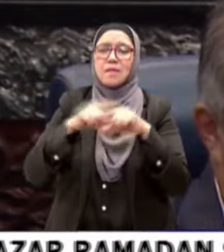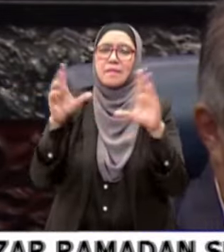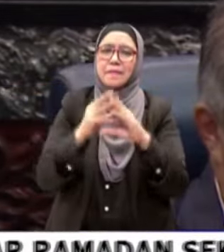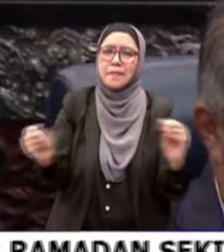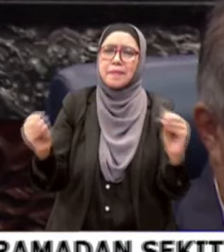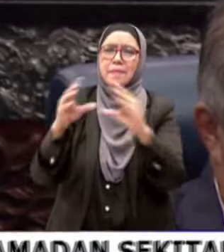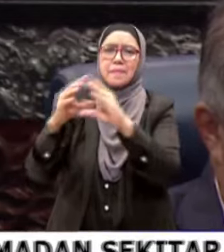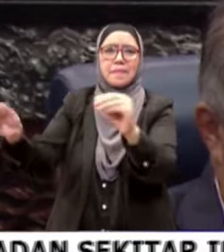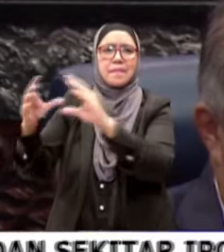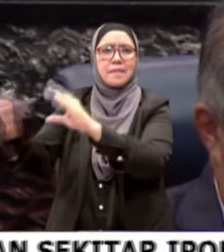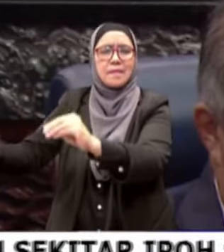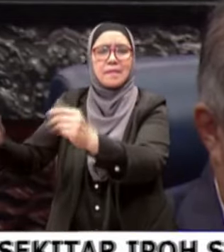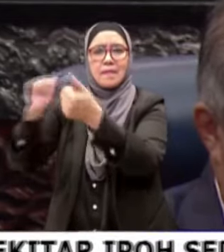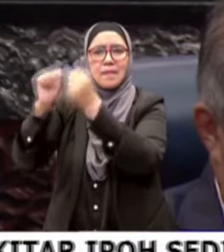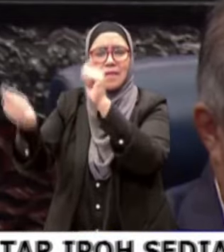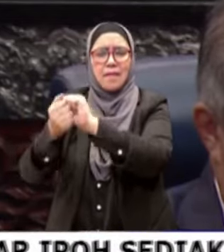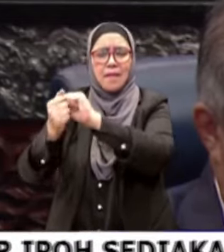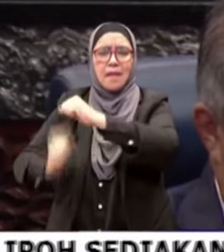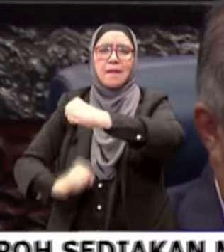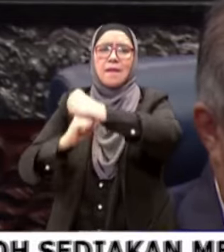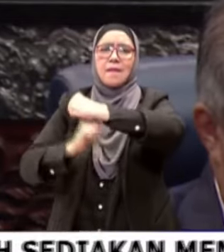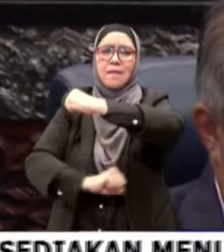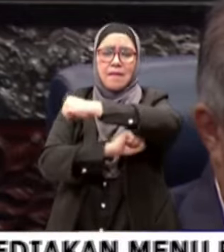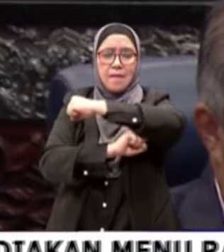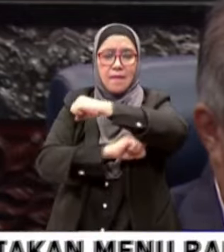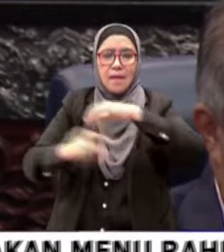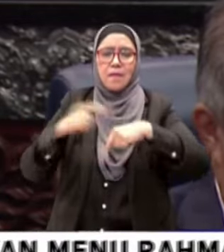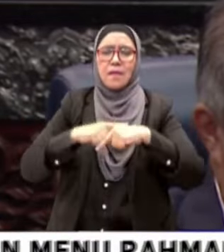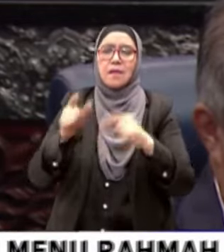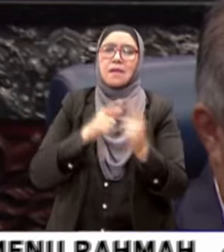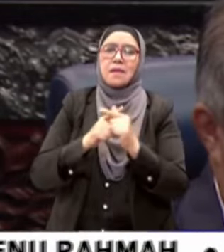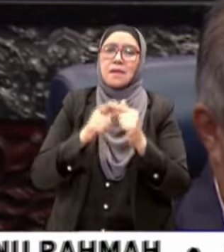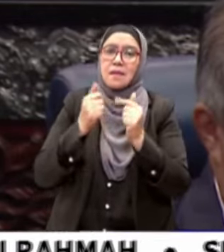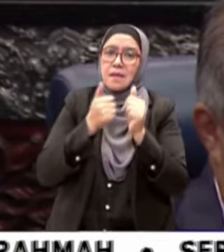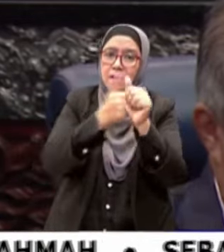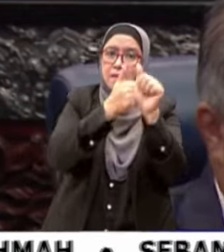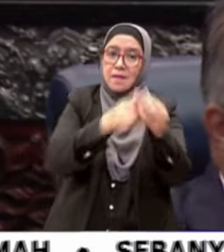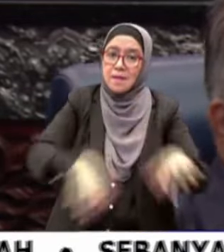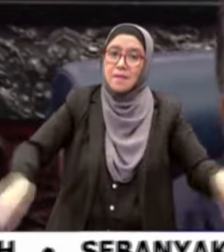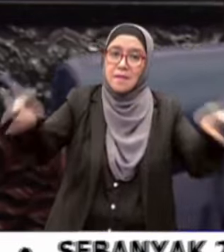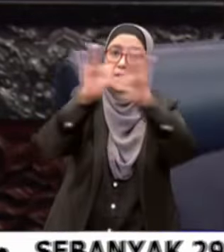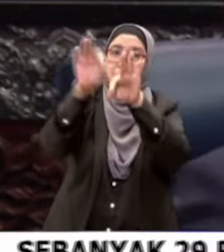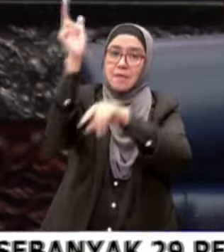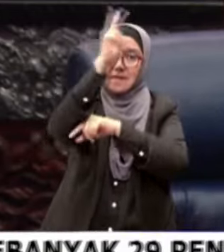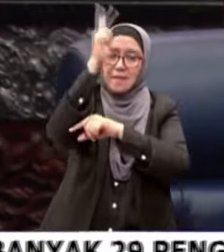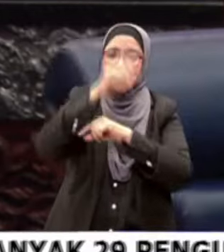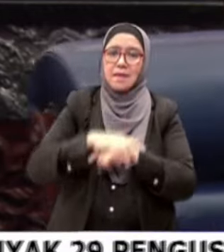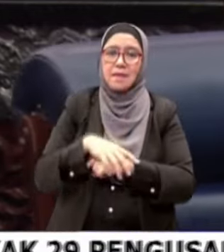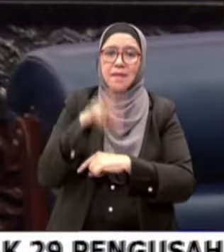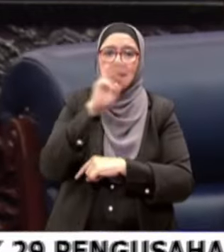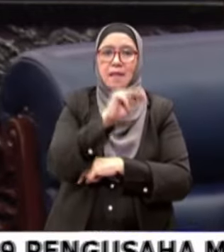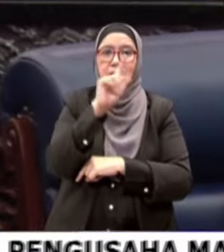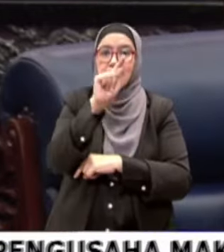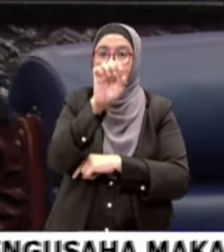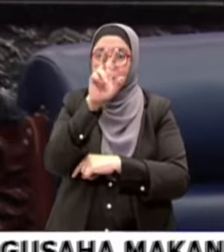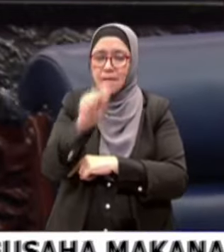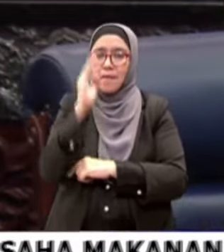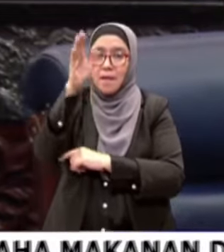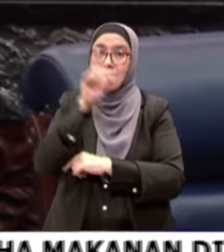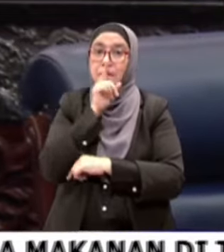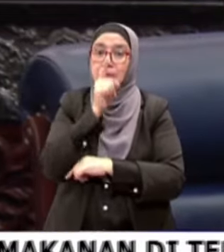isu-isurel dalam ekonomi mikrokotaan kerajaan juga akan memastikan pelaksanaan